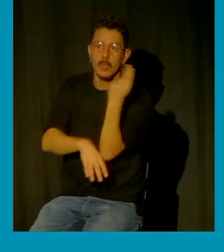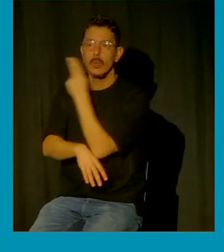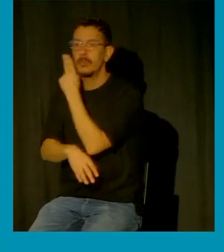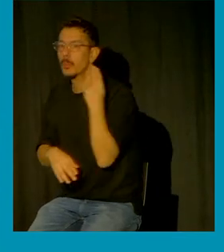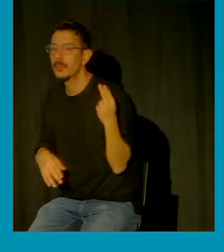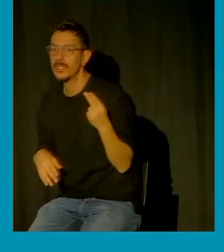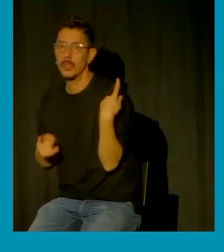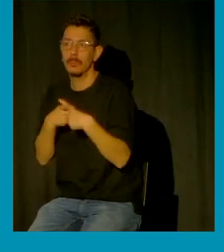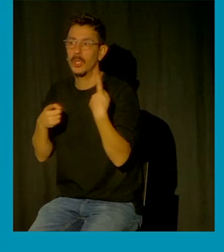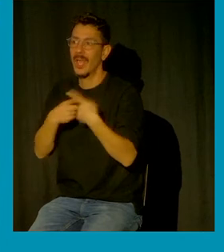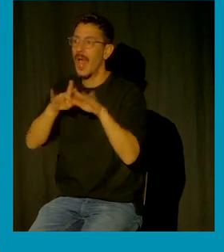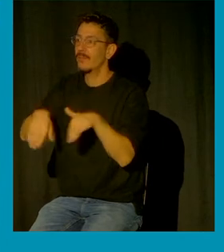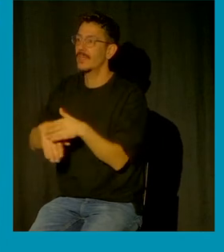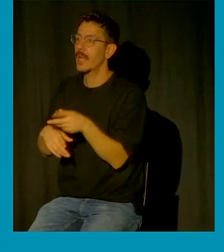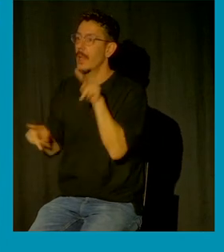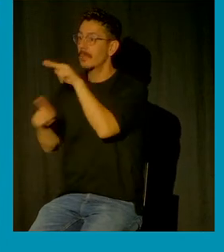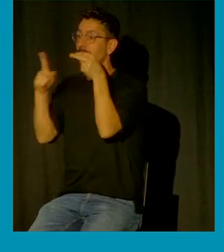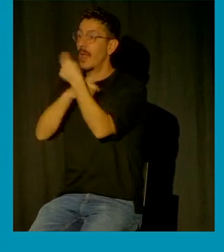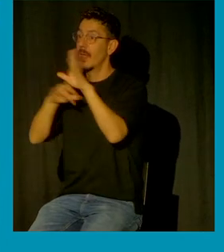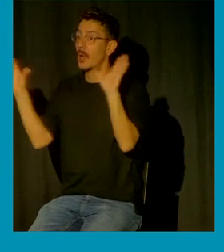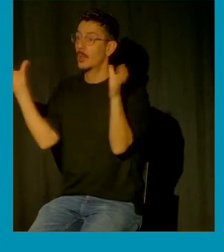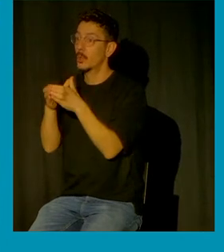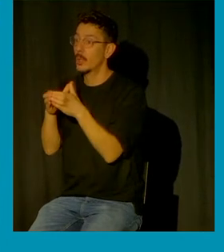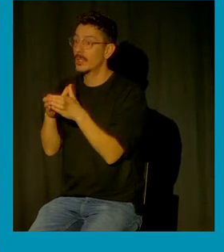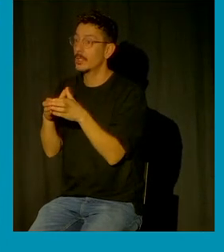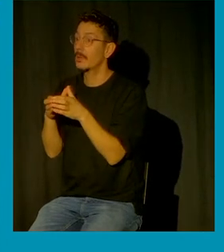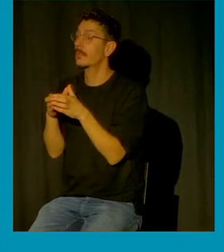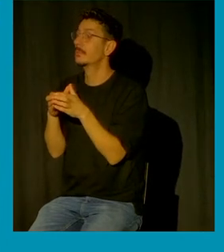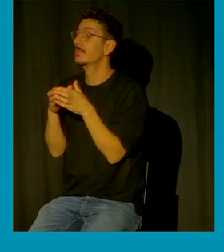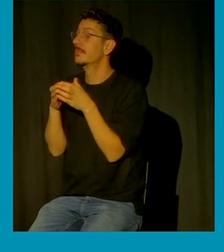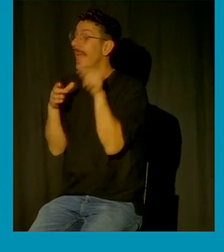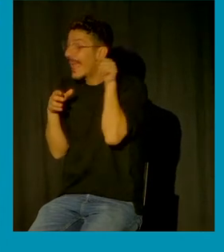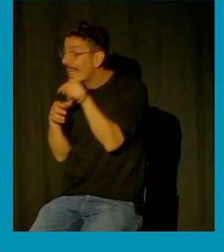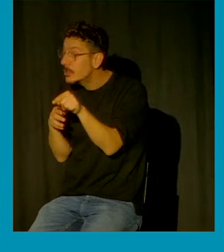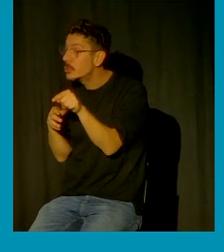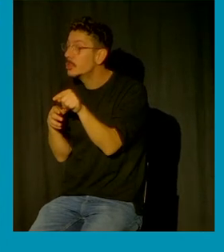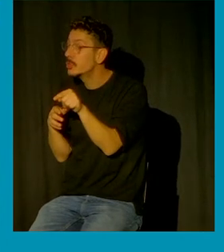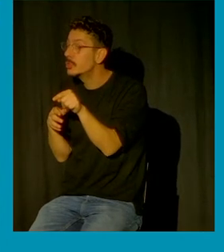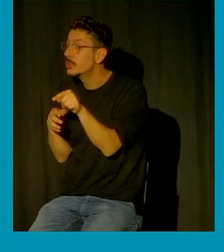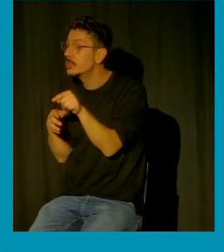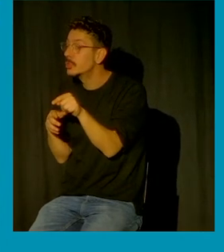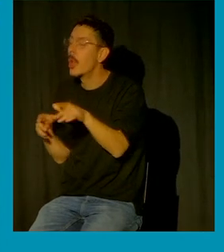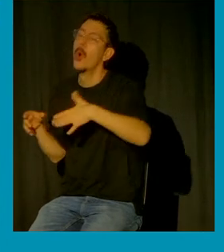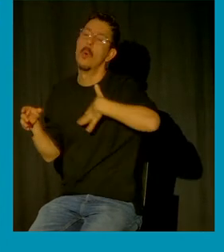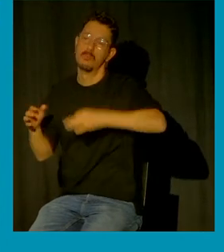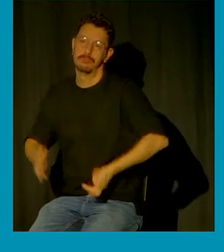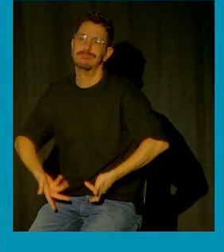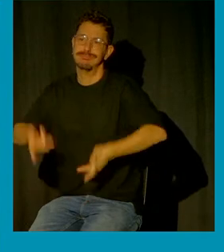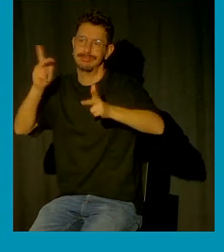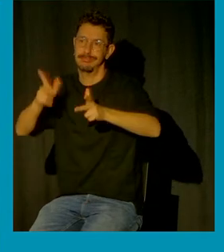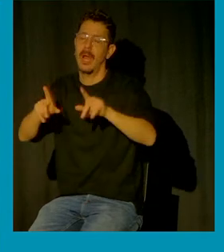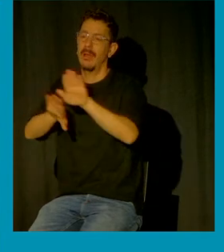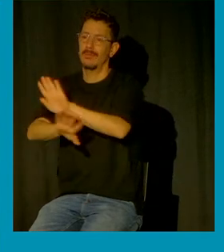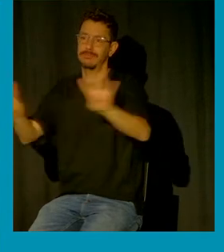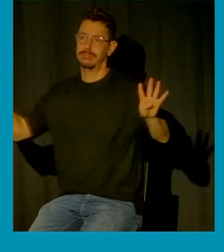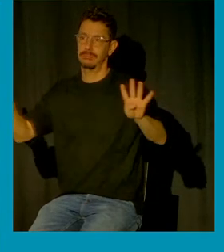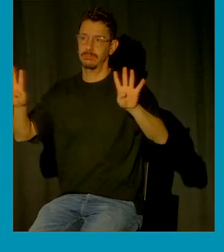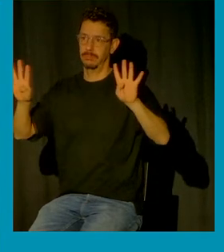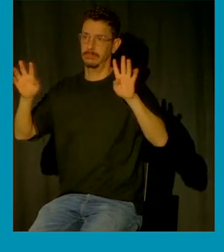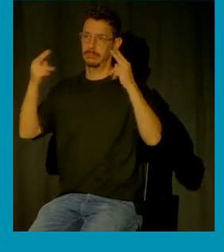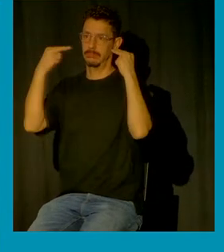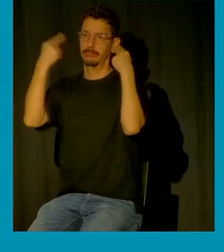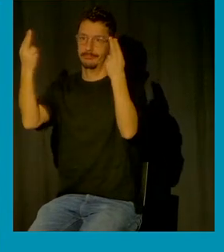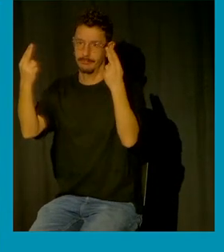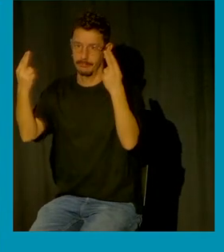des d'això des de la mirada col·lectiva només des de la lluita col·lectiva podrem finalment fer front a la